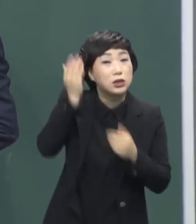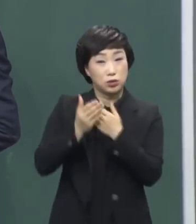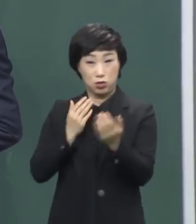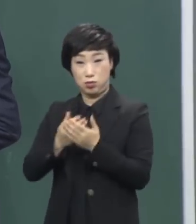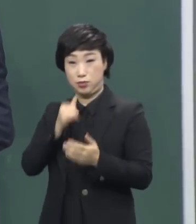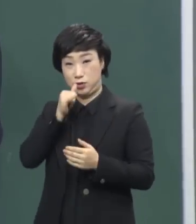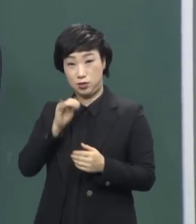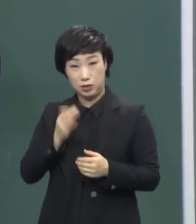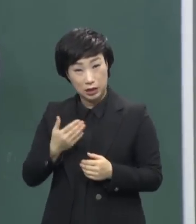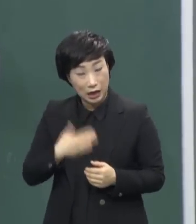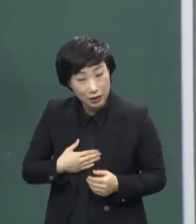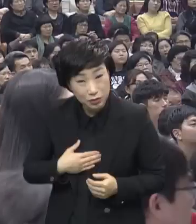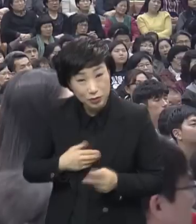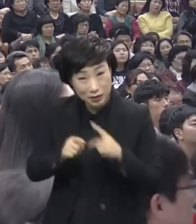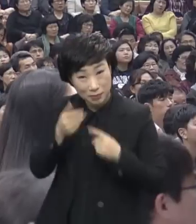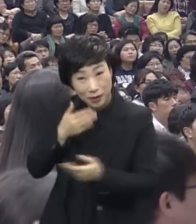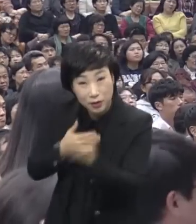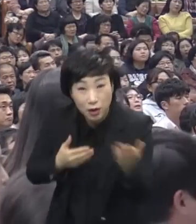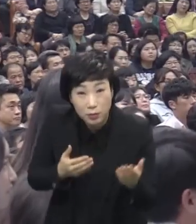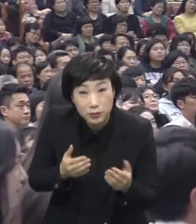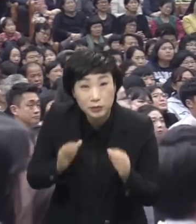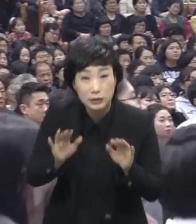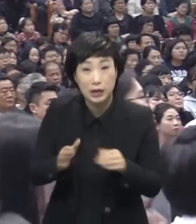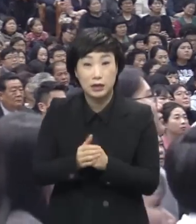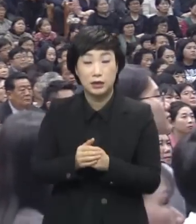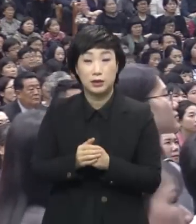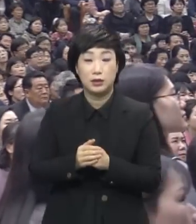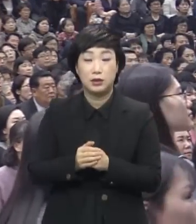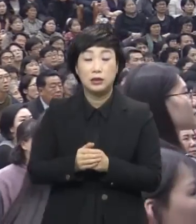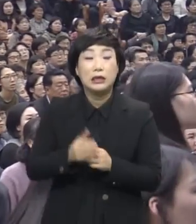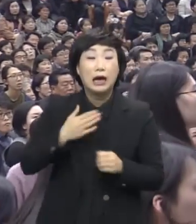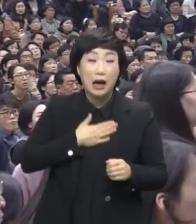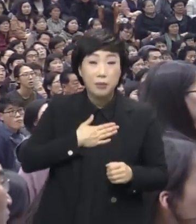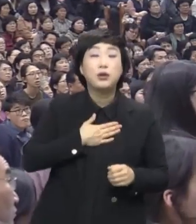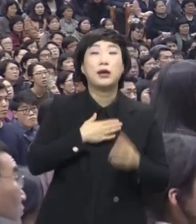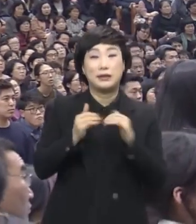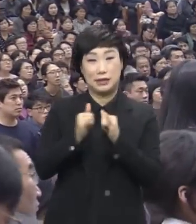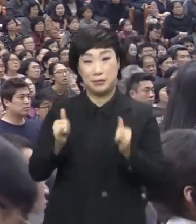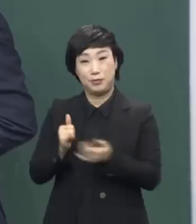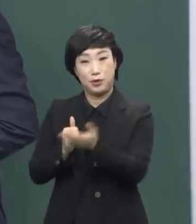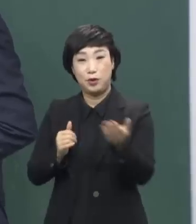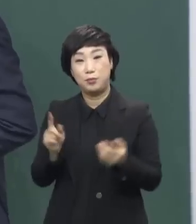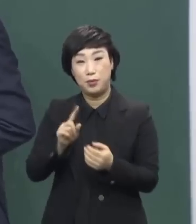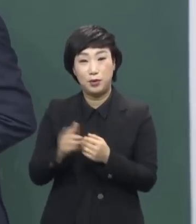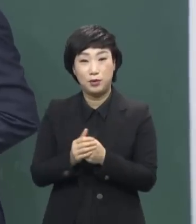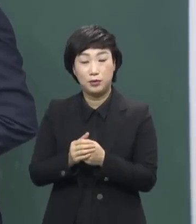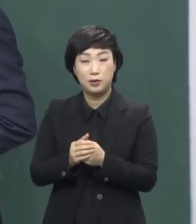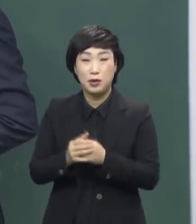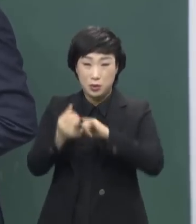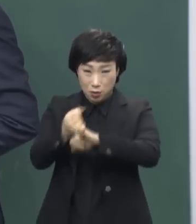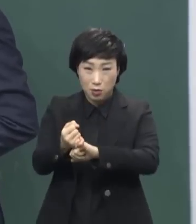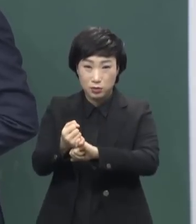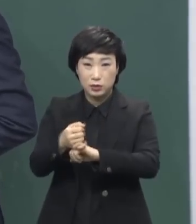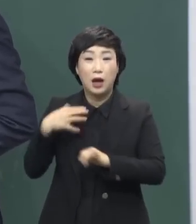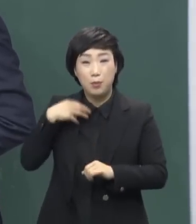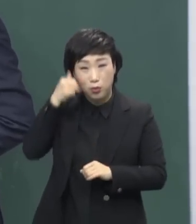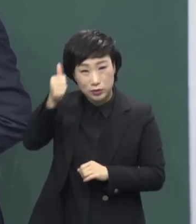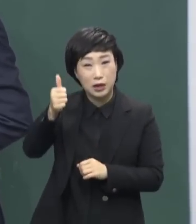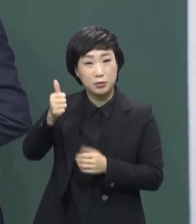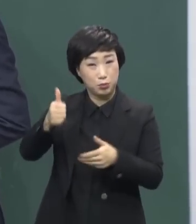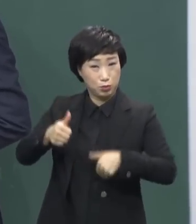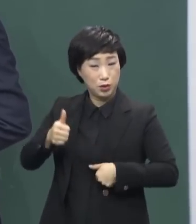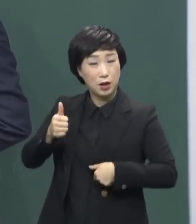말이오. 알아들었어요? 그래서 이 총적인 사람들은 반드시, 왜 담임 목사가